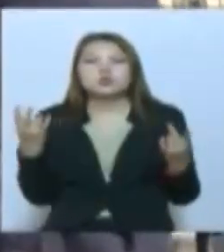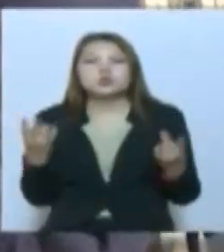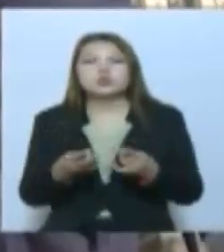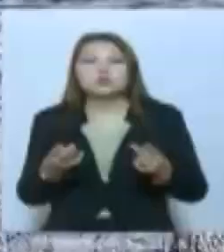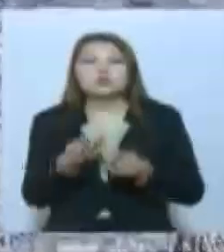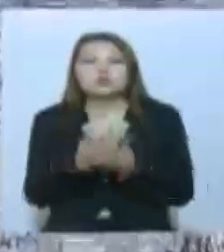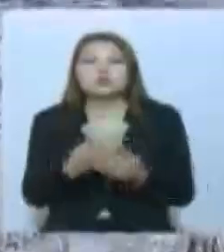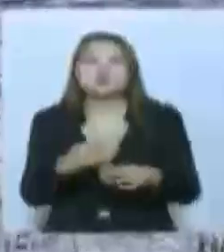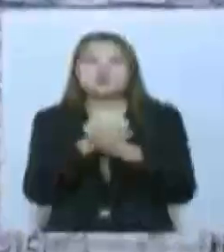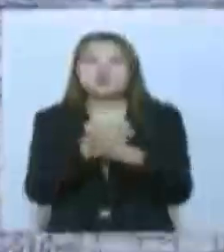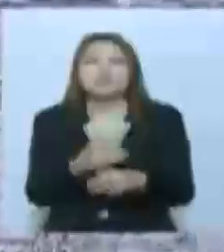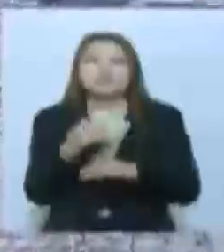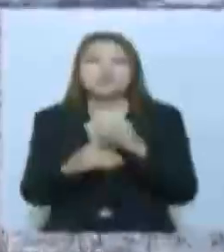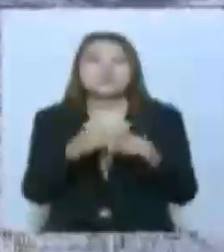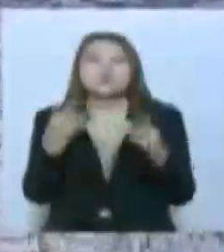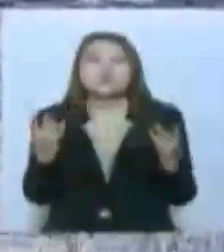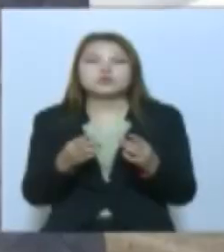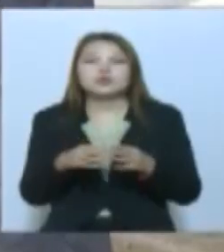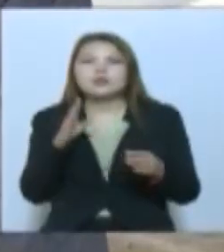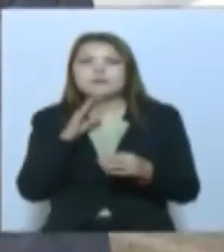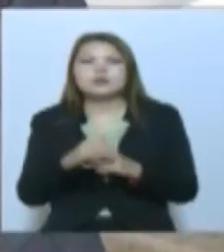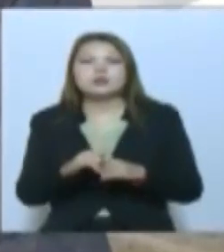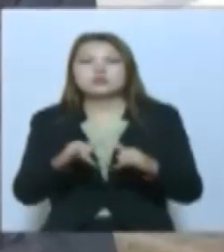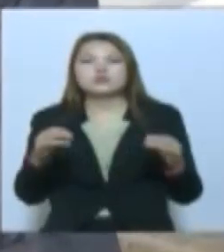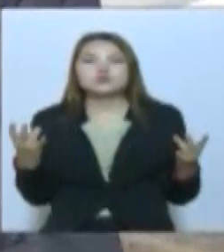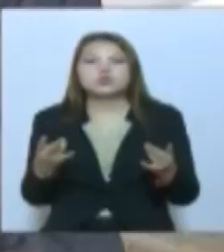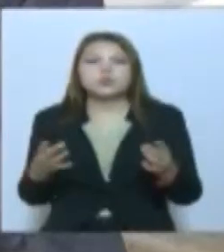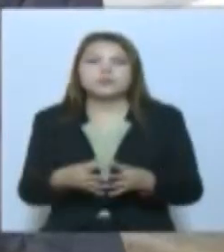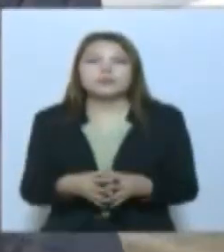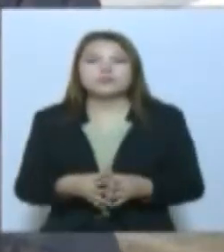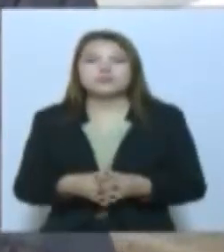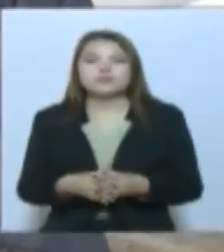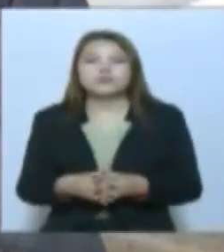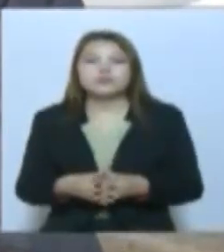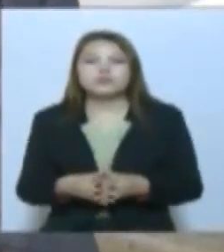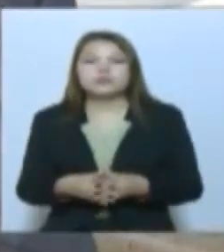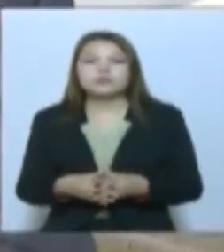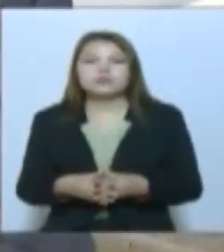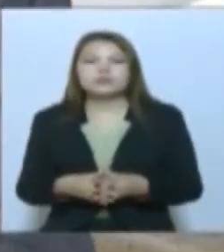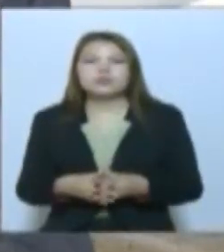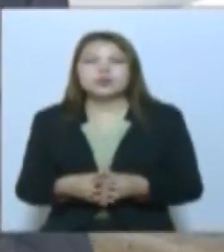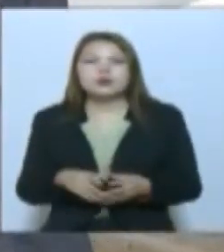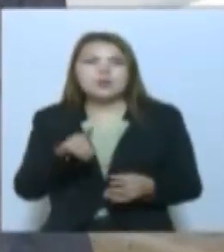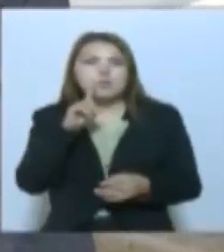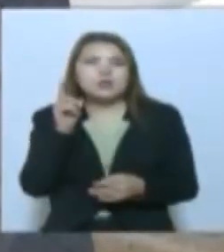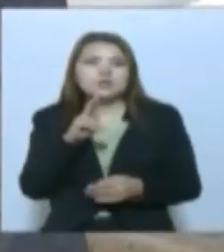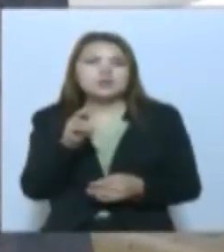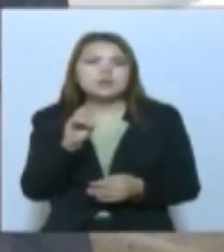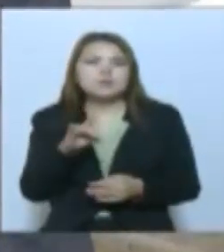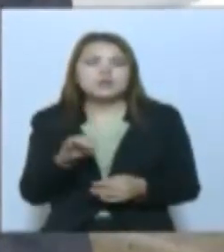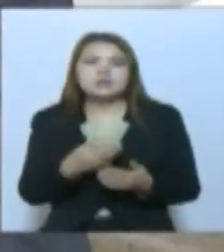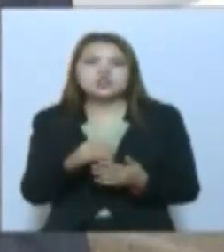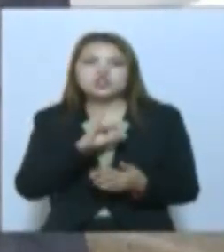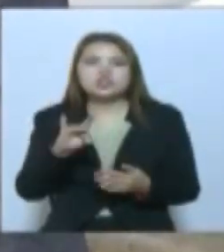масштабная помощь в развитии фауны водоёма можно сделать вывод что молодые лебеди они ещё не набрали